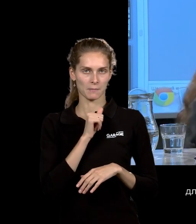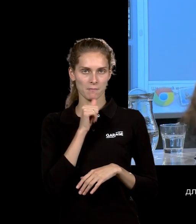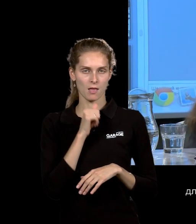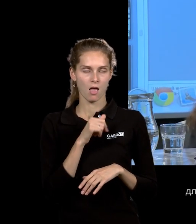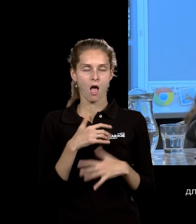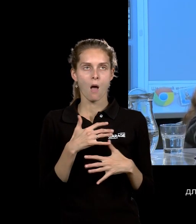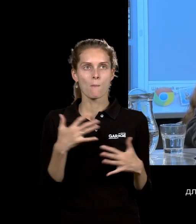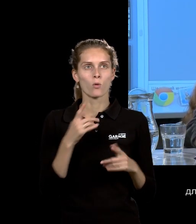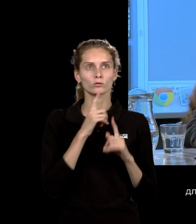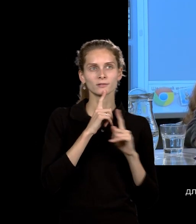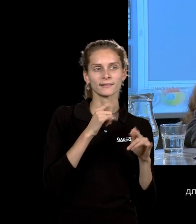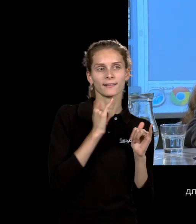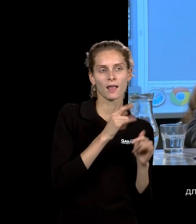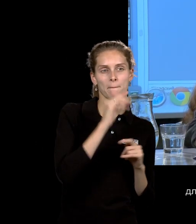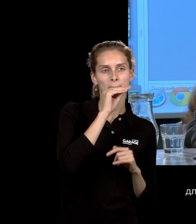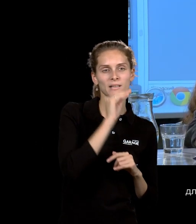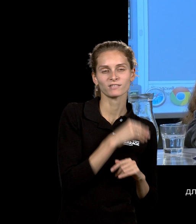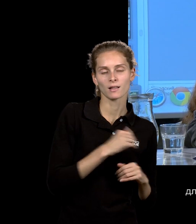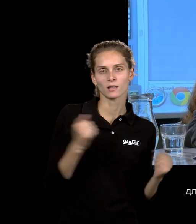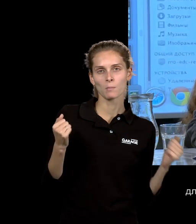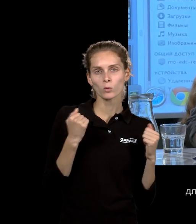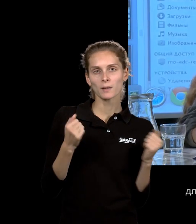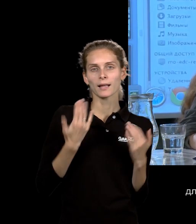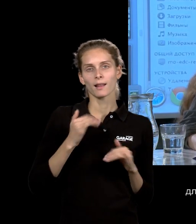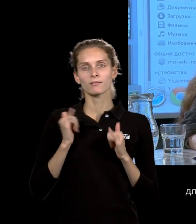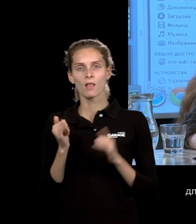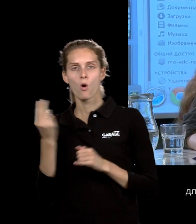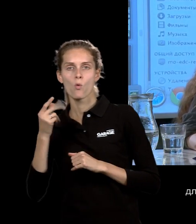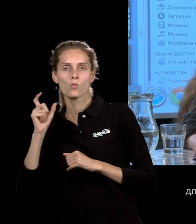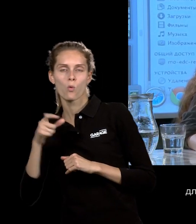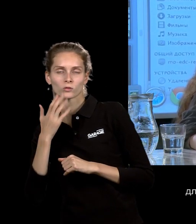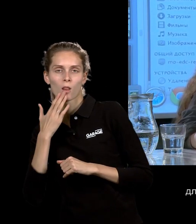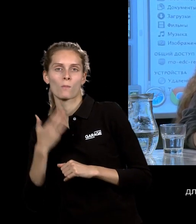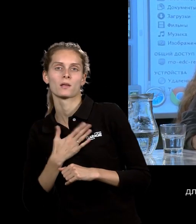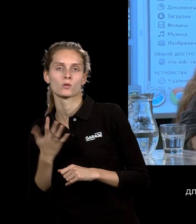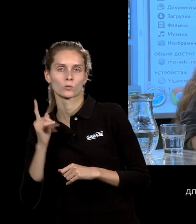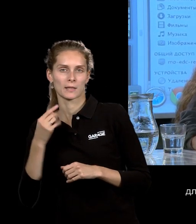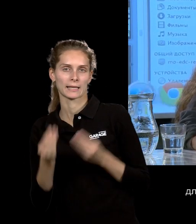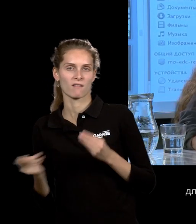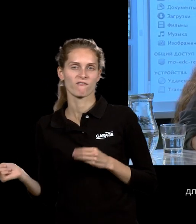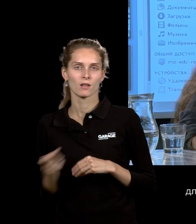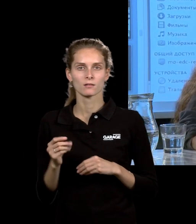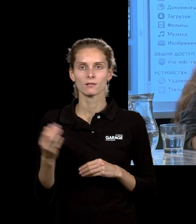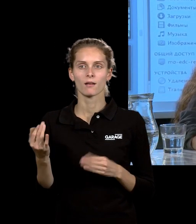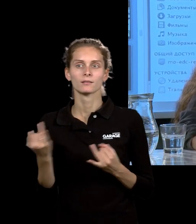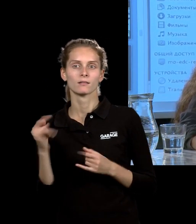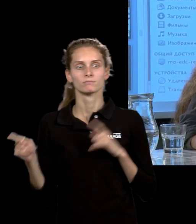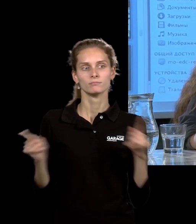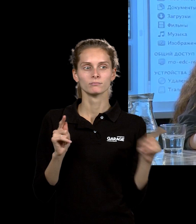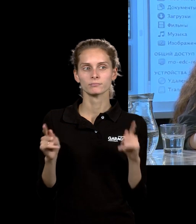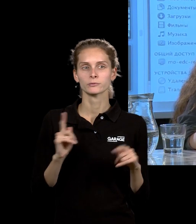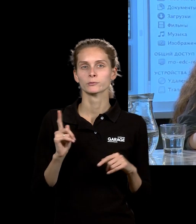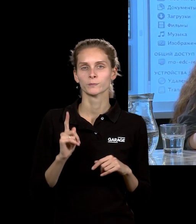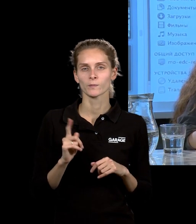более странным, там, для профессиональной спортсменки или для художника-любителя, который умел играть в теннис. И